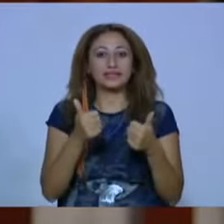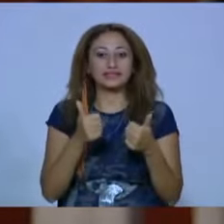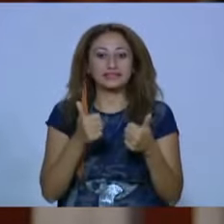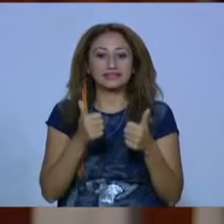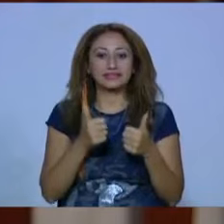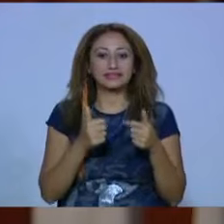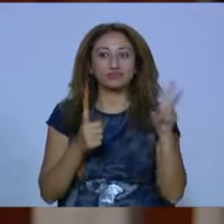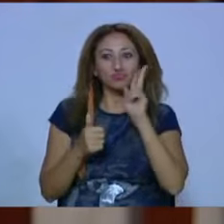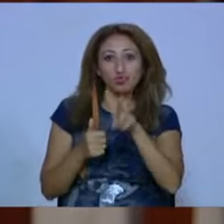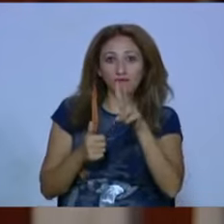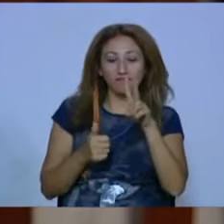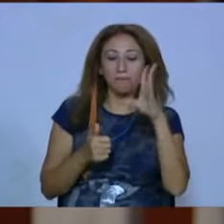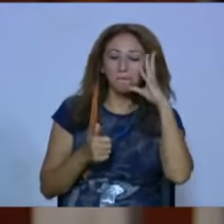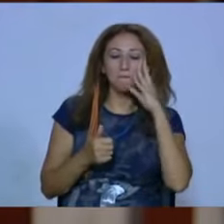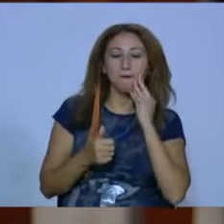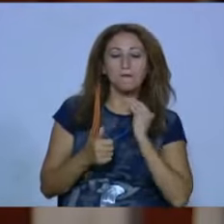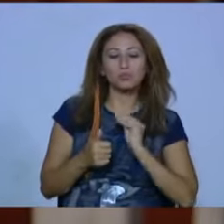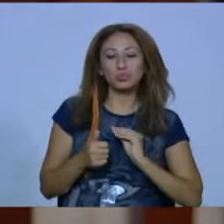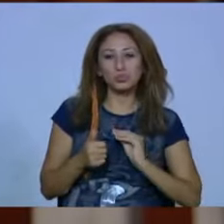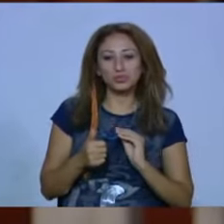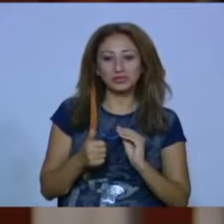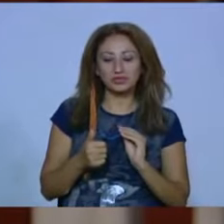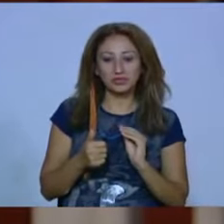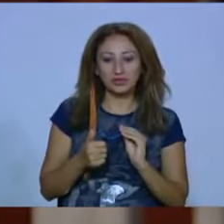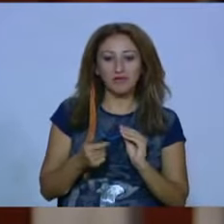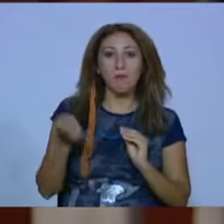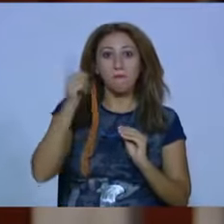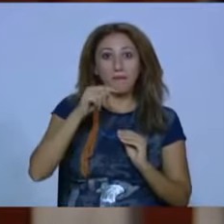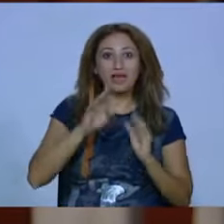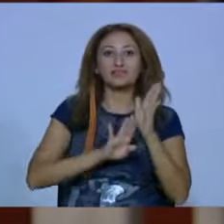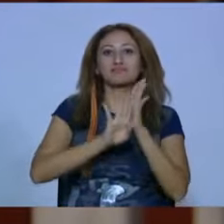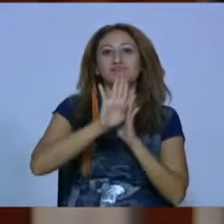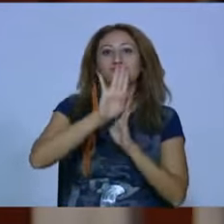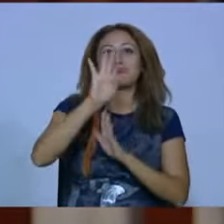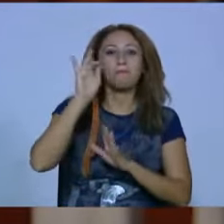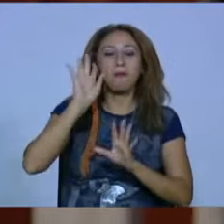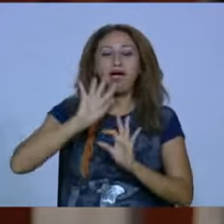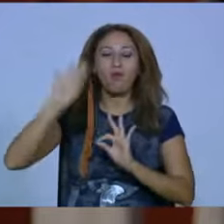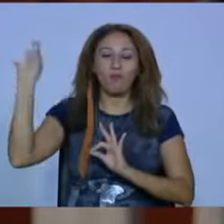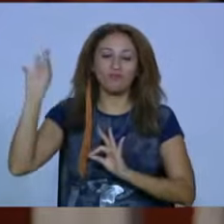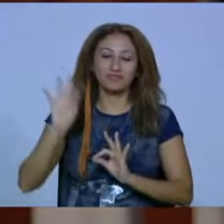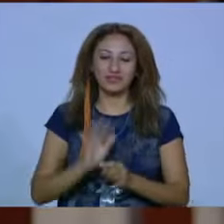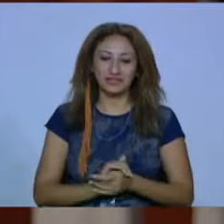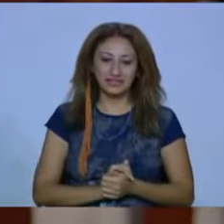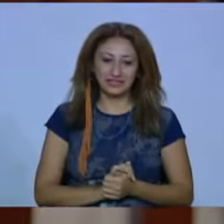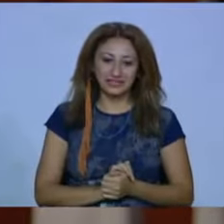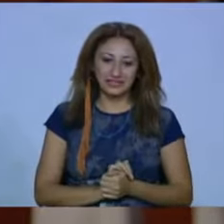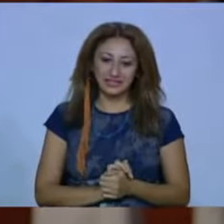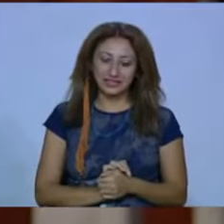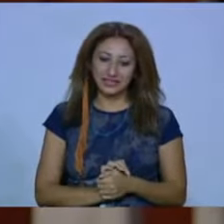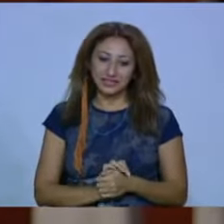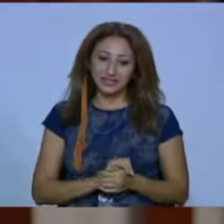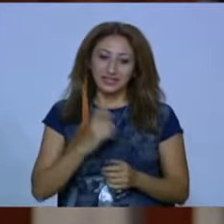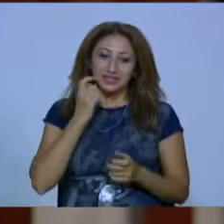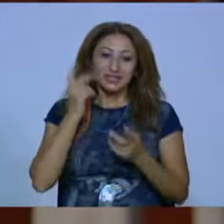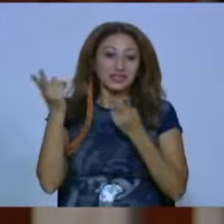الله يرحمه اتبسط منه. فبعد كده علاء بقى انطلق في السوق وابتدى يشتغل وكده. فدايما لما كانوا يستضيفوا